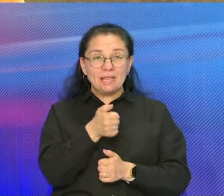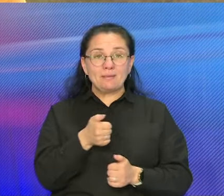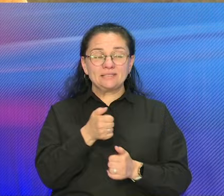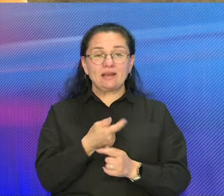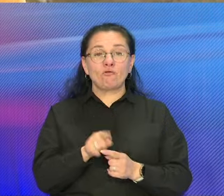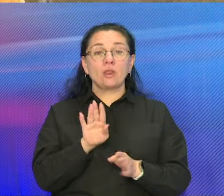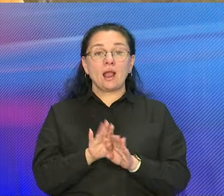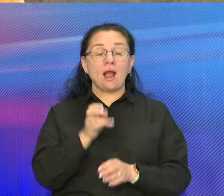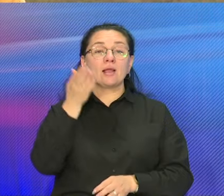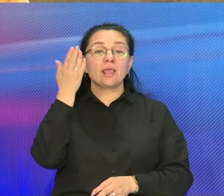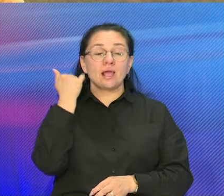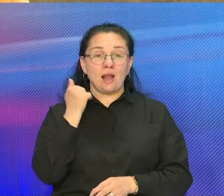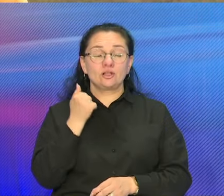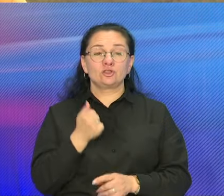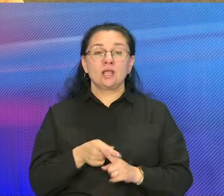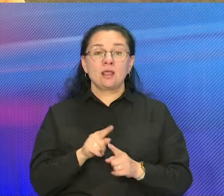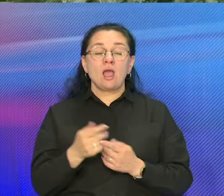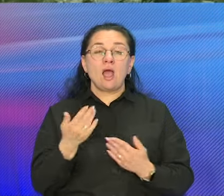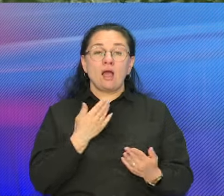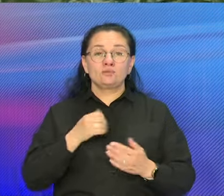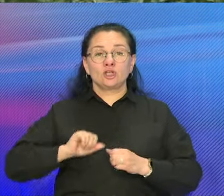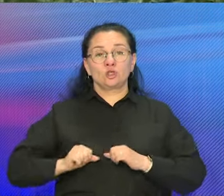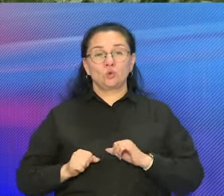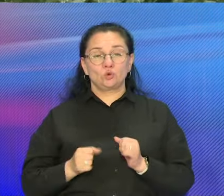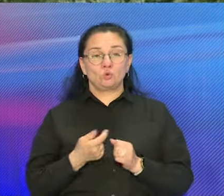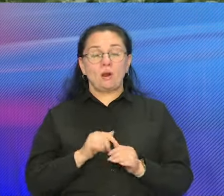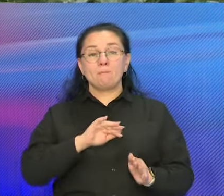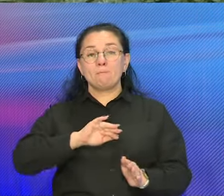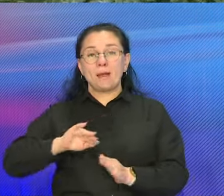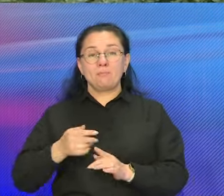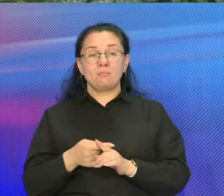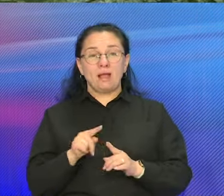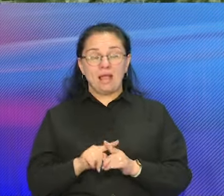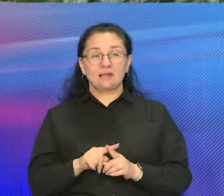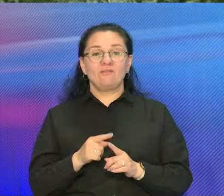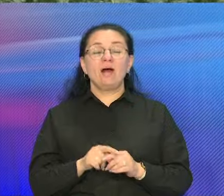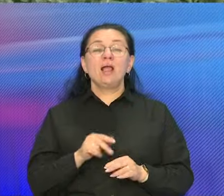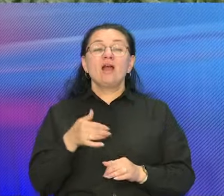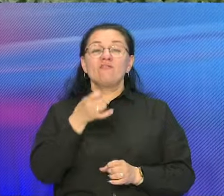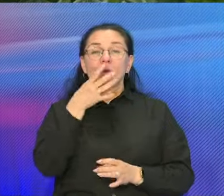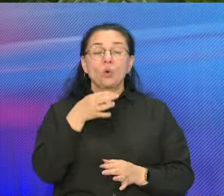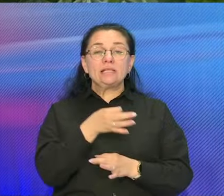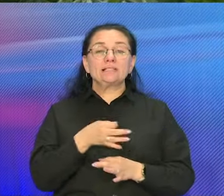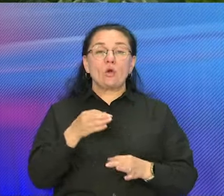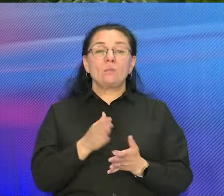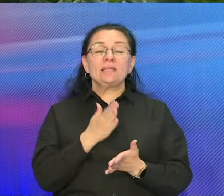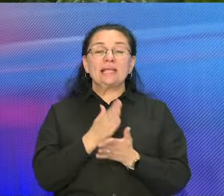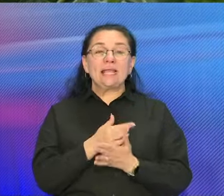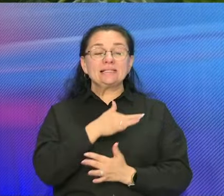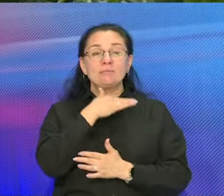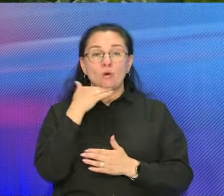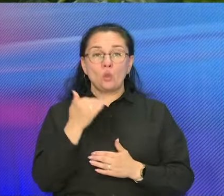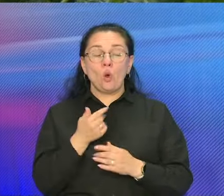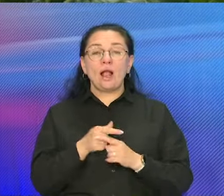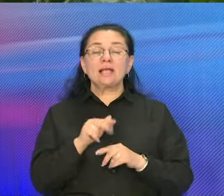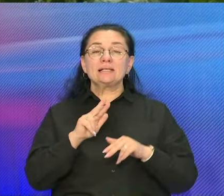раньше, в нашем окружающем среде и общаться друг с другом А кроме отрадов педагогичного профиля, у Гродной в области працуют десятки сервисных,